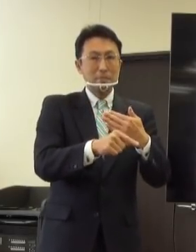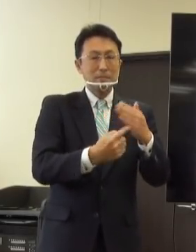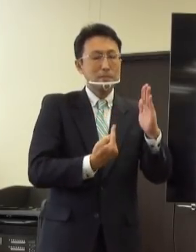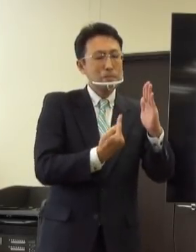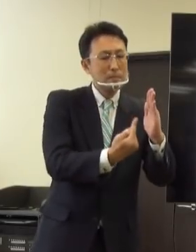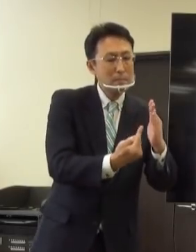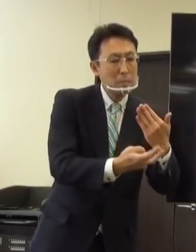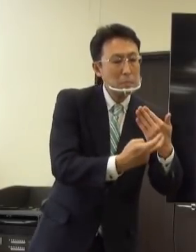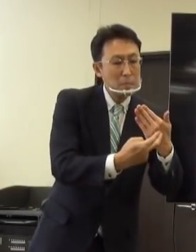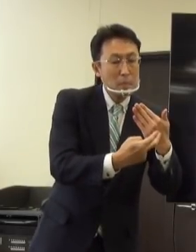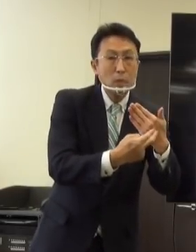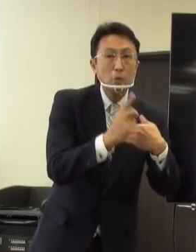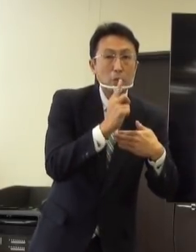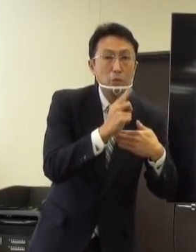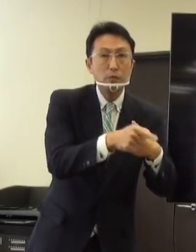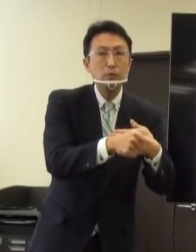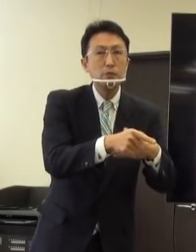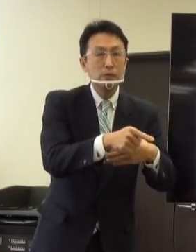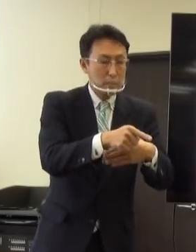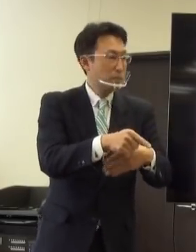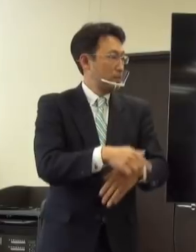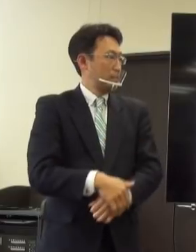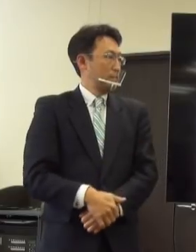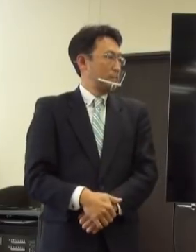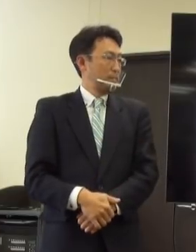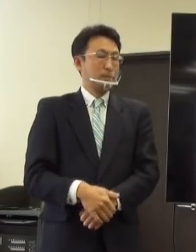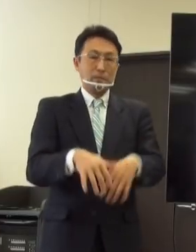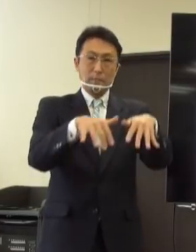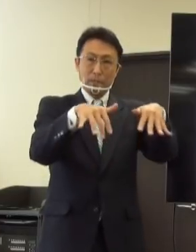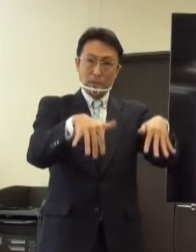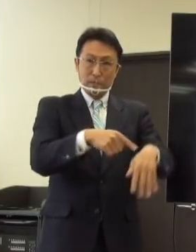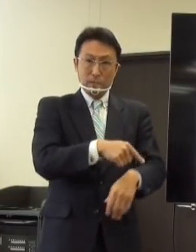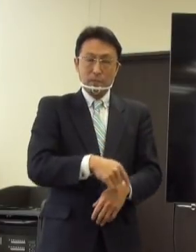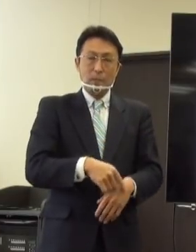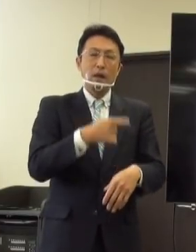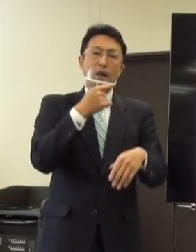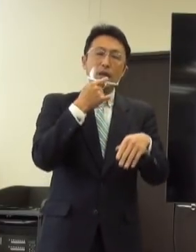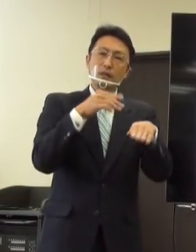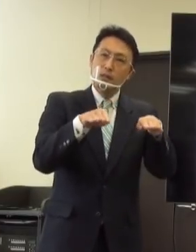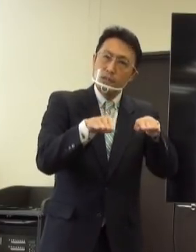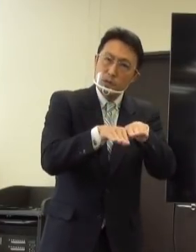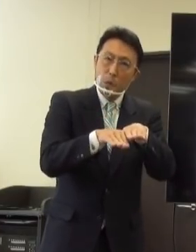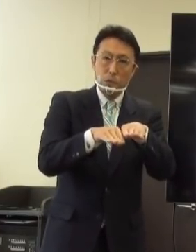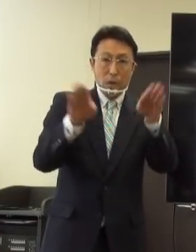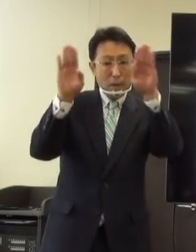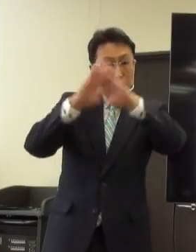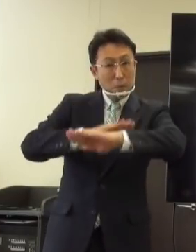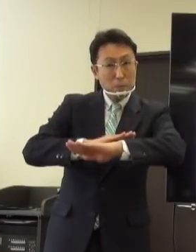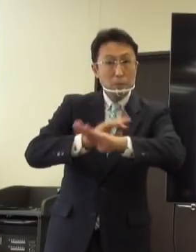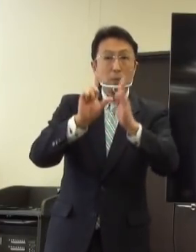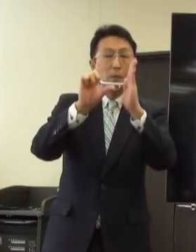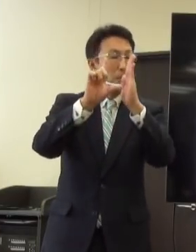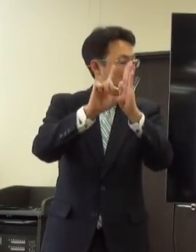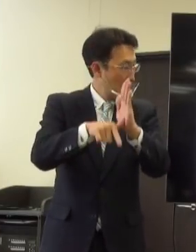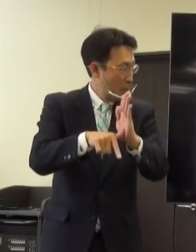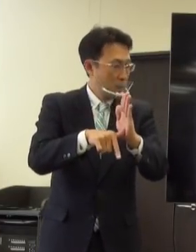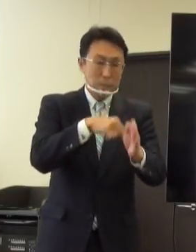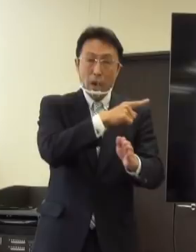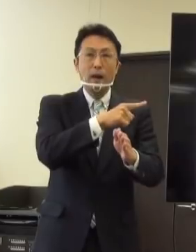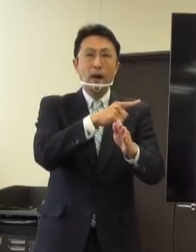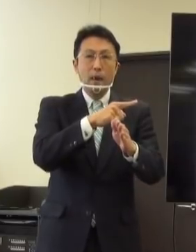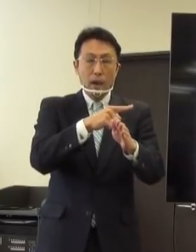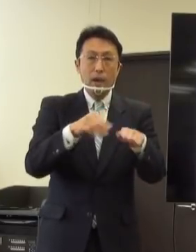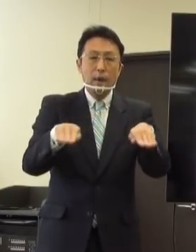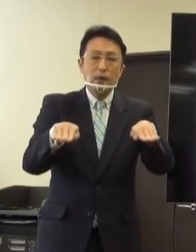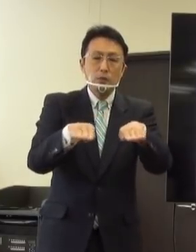受診をいただくという形になっております。そして、日曜休日とか夜間に関しては、休日当番医あるい